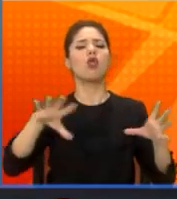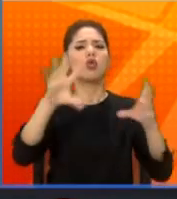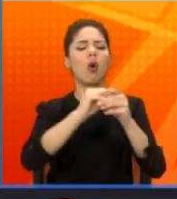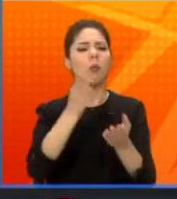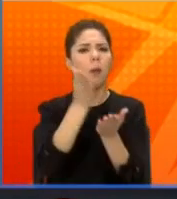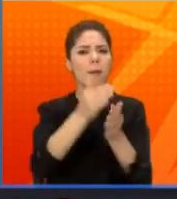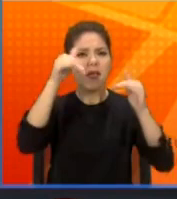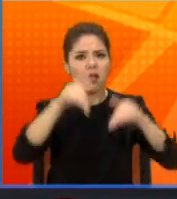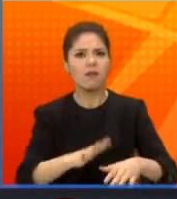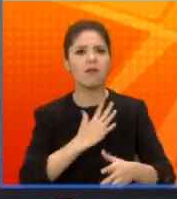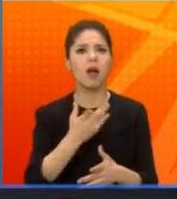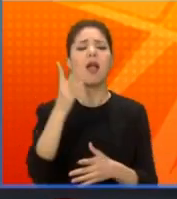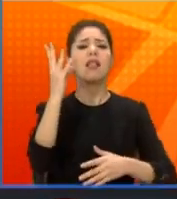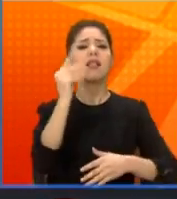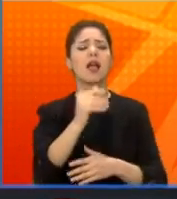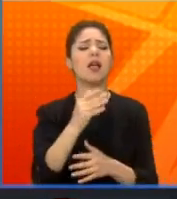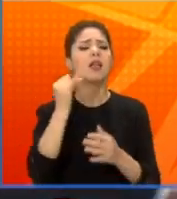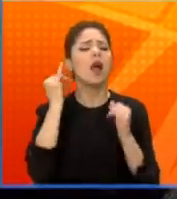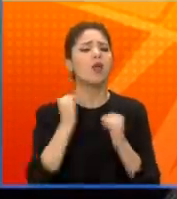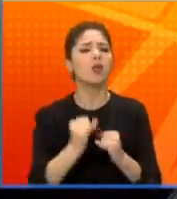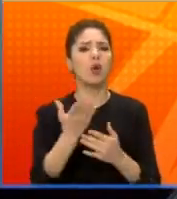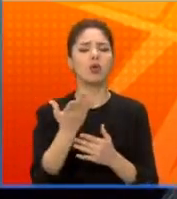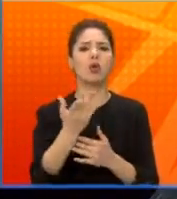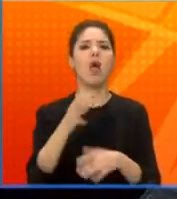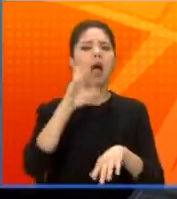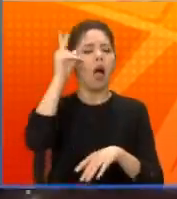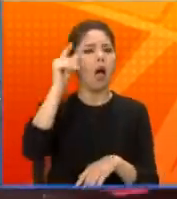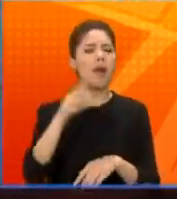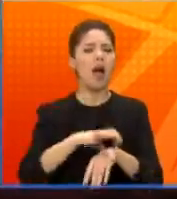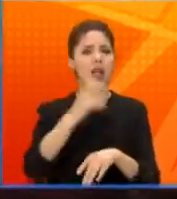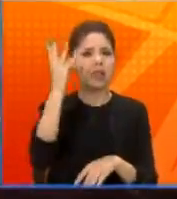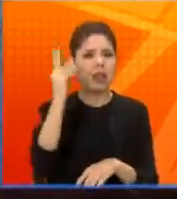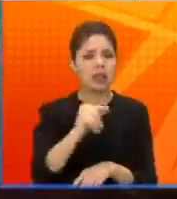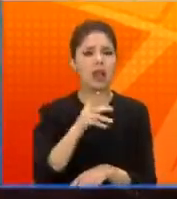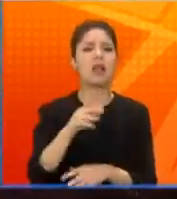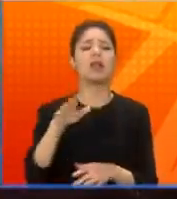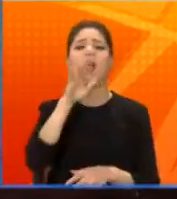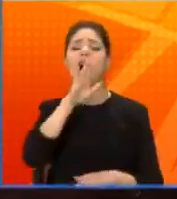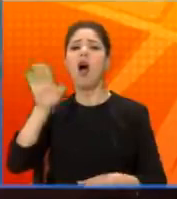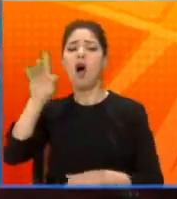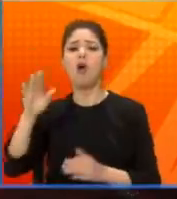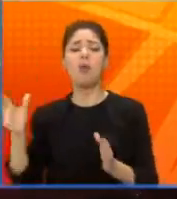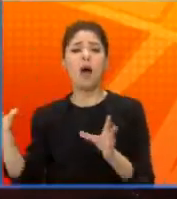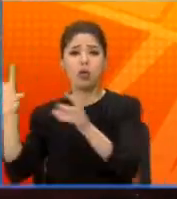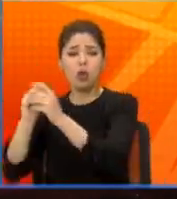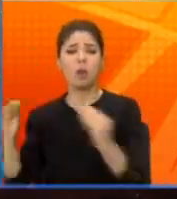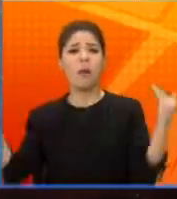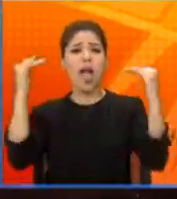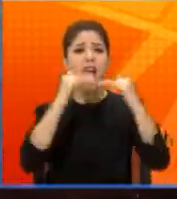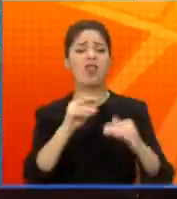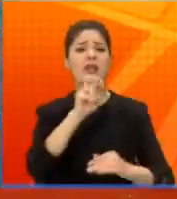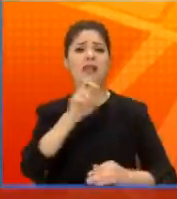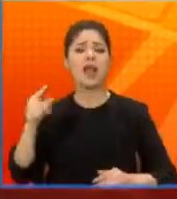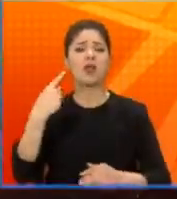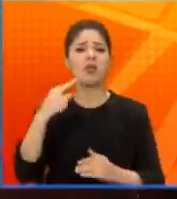gömülüyor. Rakamlar korkunç. Amerika'daki vaka sayısı neredeyse Avrupa'nın toplamına eşit. 800 bine